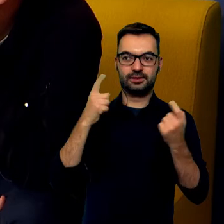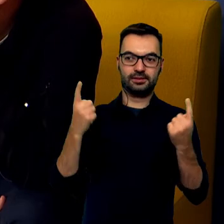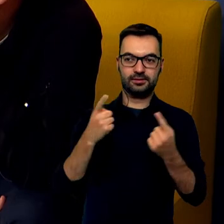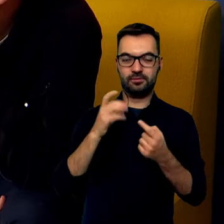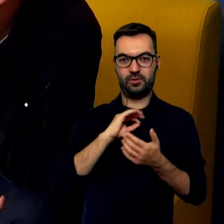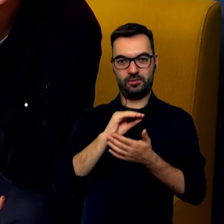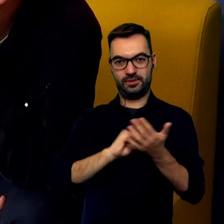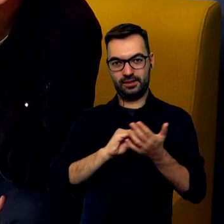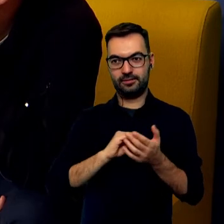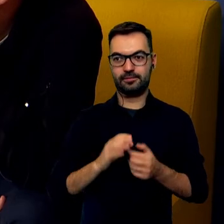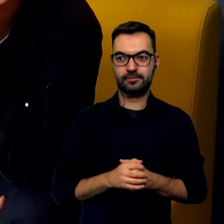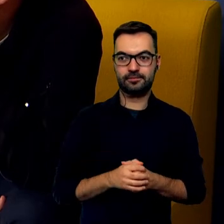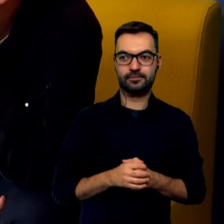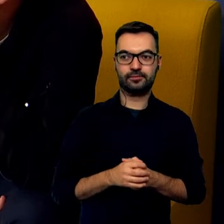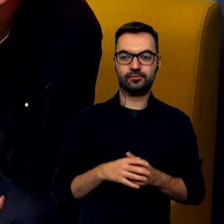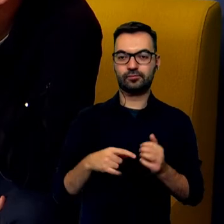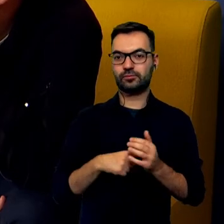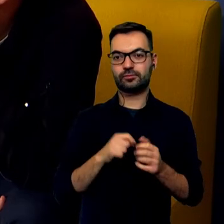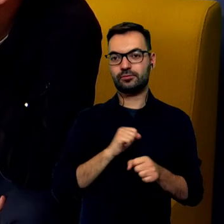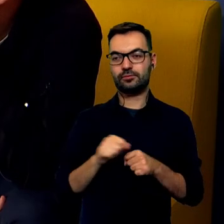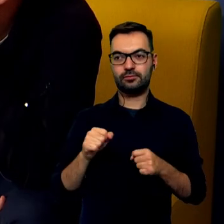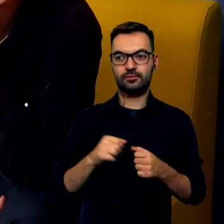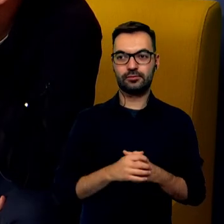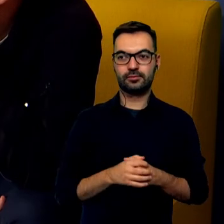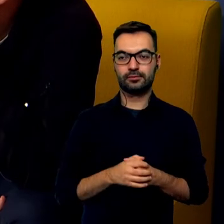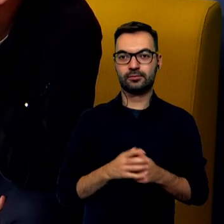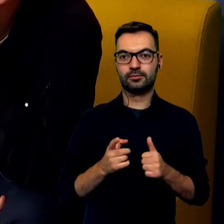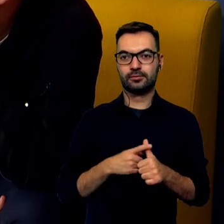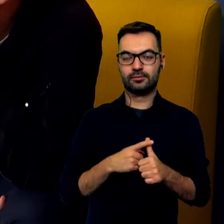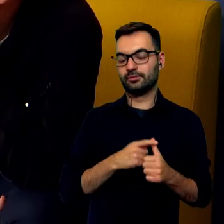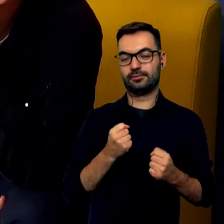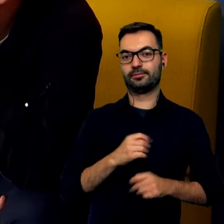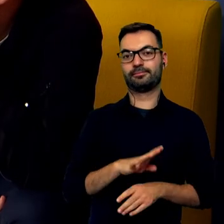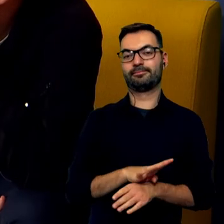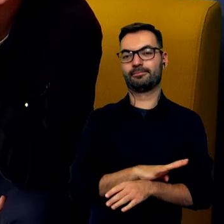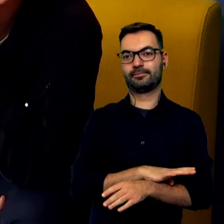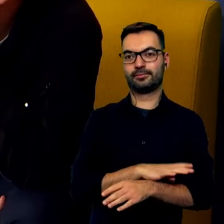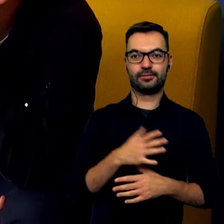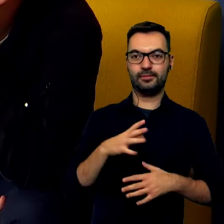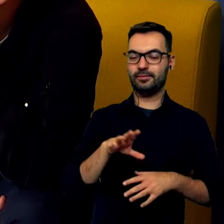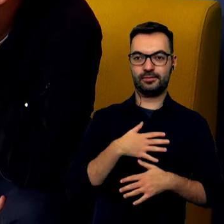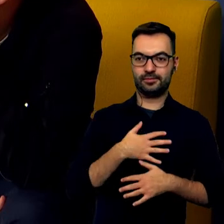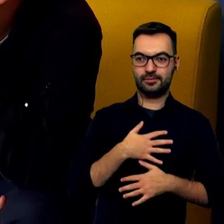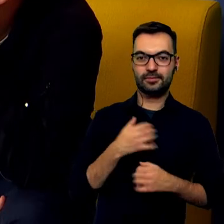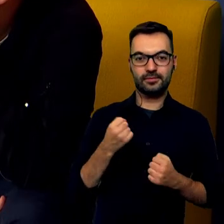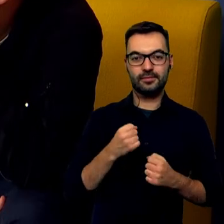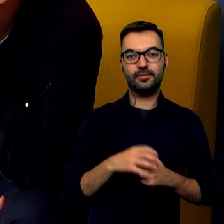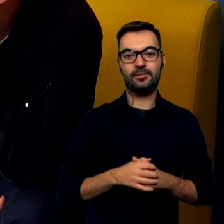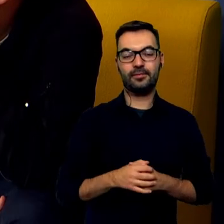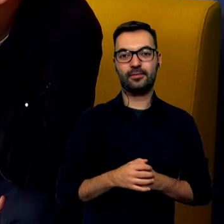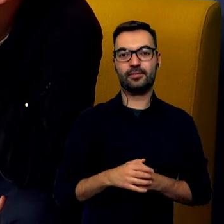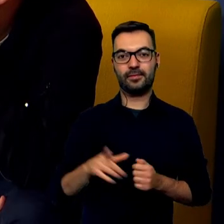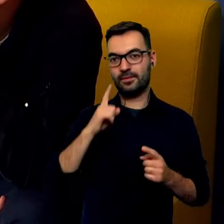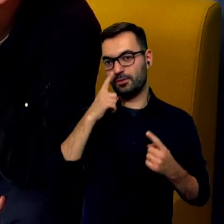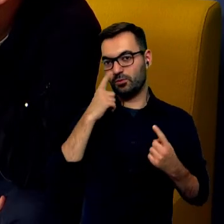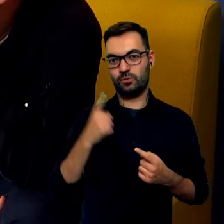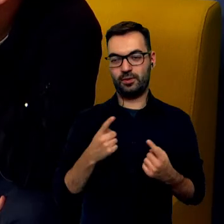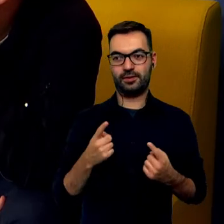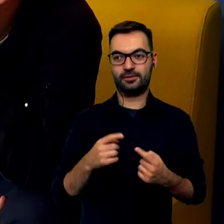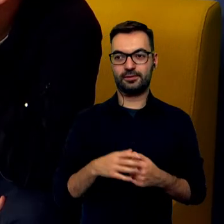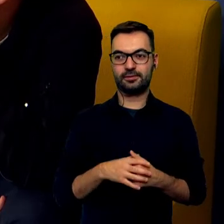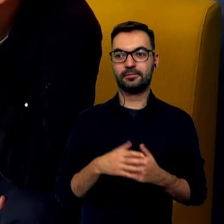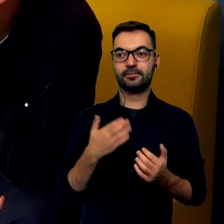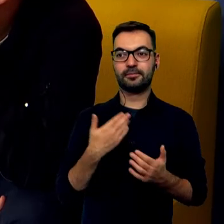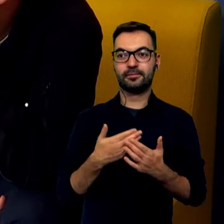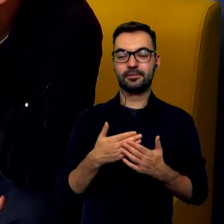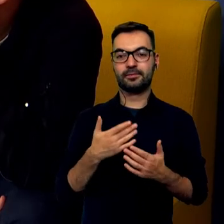się napisało, jest rzeczą raz, że dojmującą, przejmującą i fantastyczną